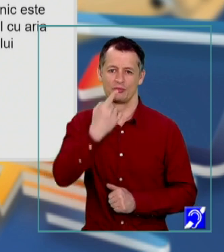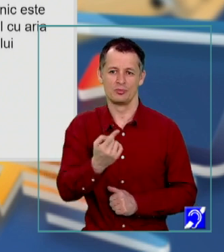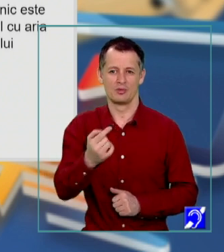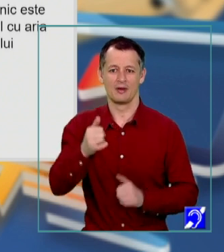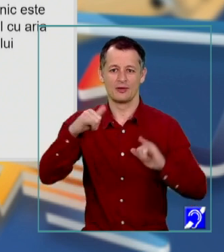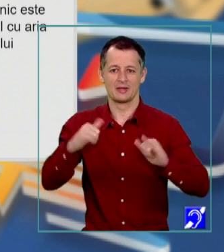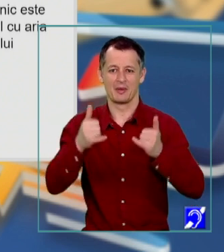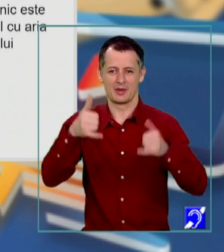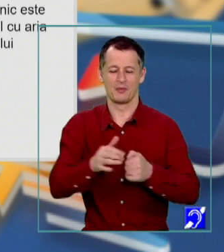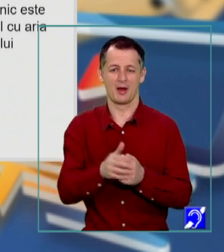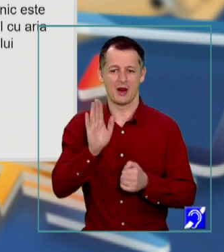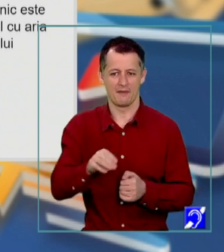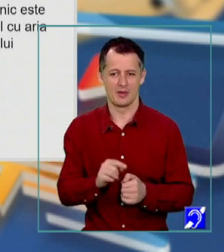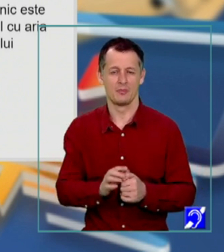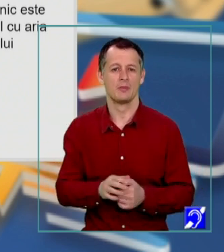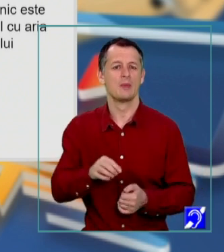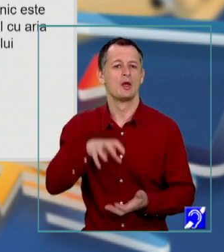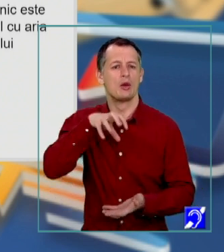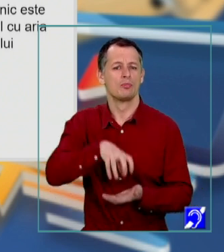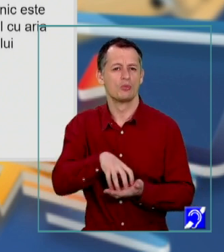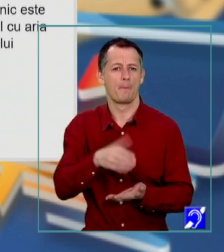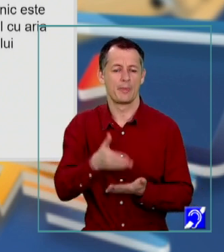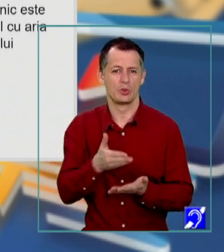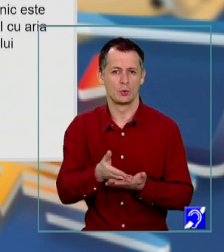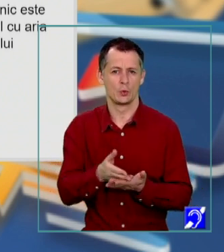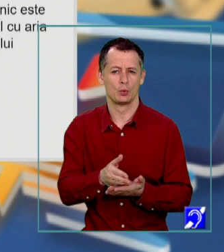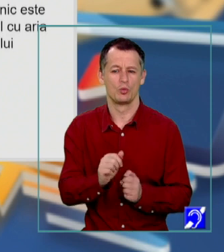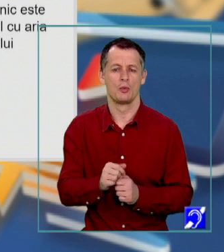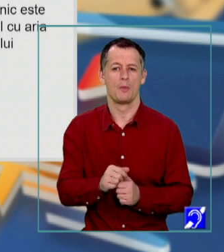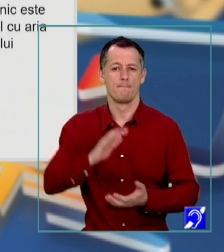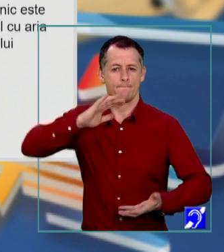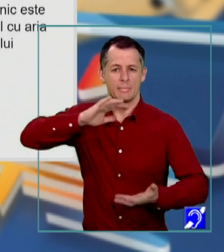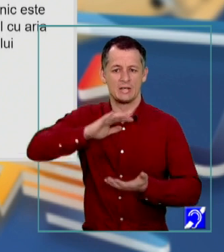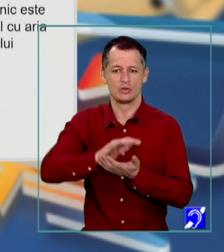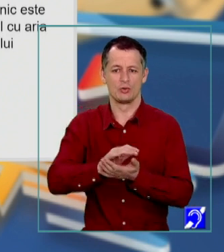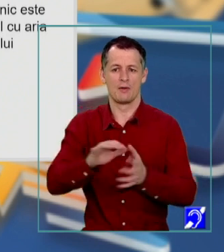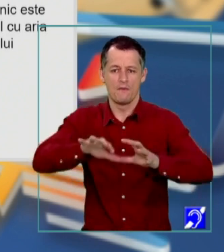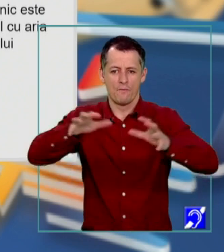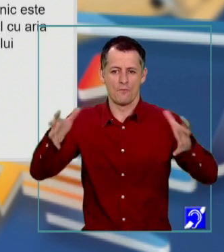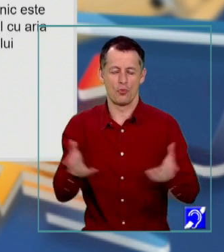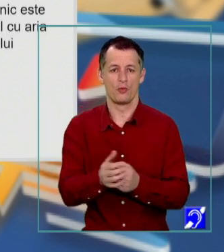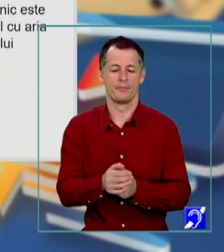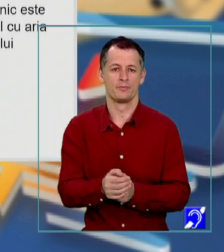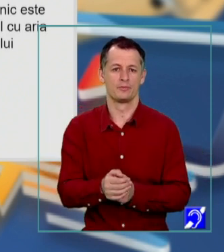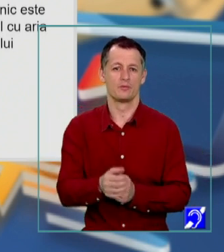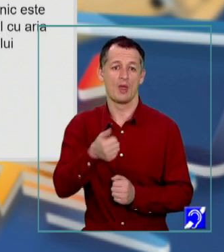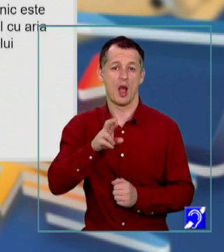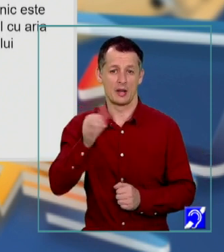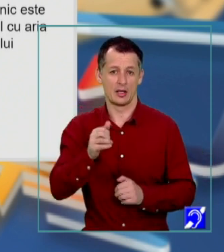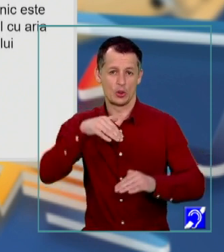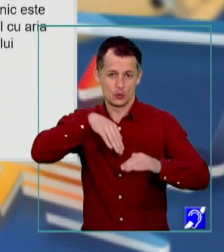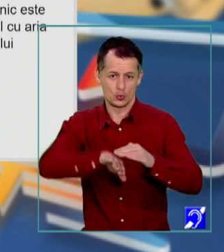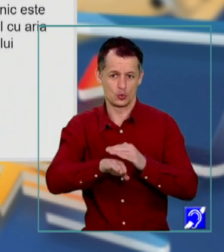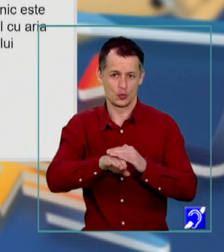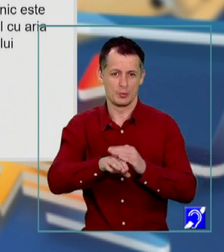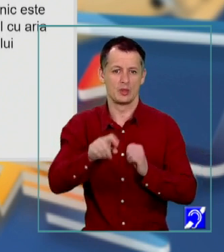avem coordonate presiune-volum. În coordonate presiune-volum, area cuprinsă sub graficul transformării, și o să